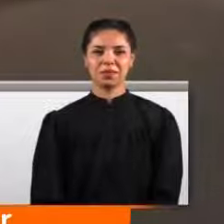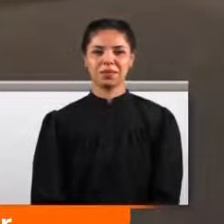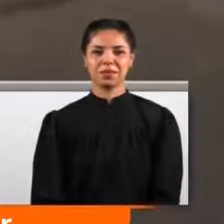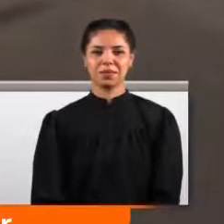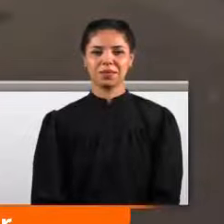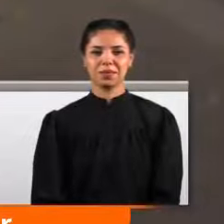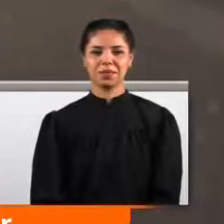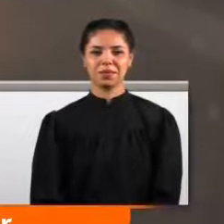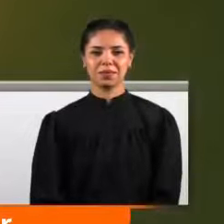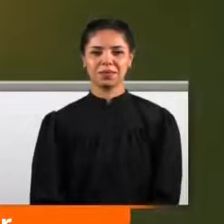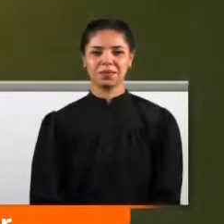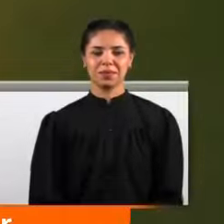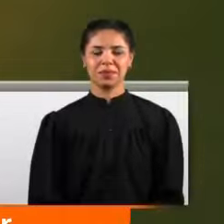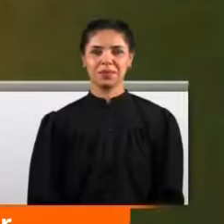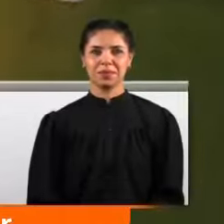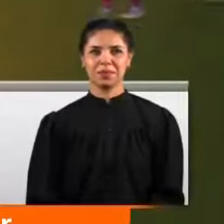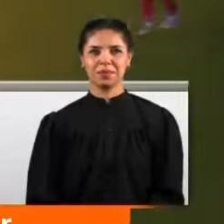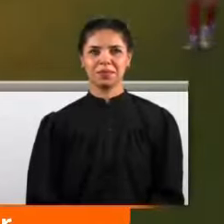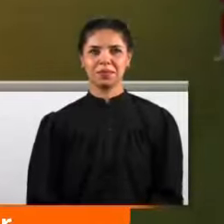Milli takım evinde oynuyor.